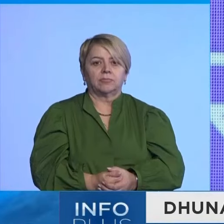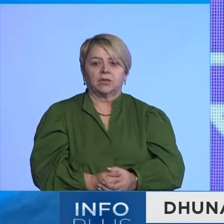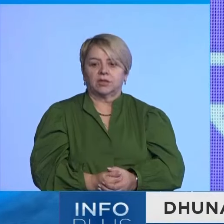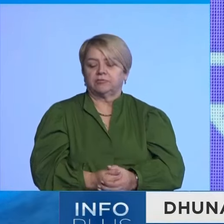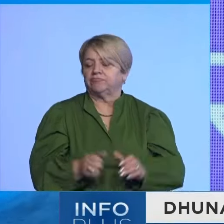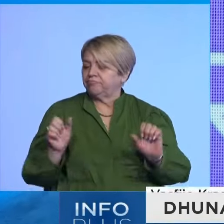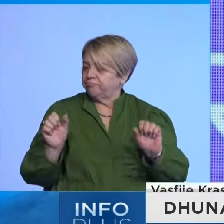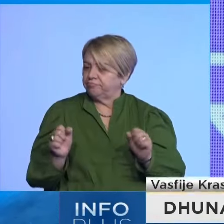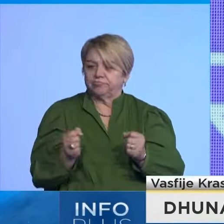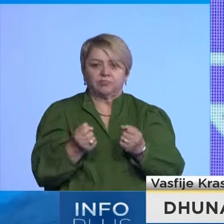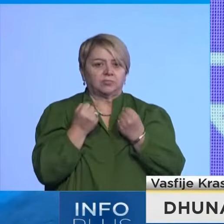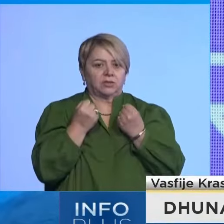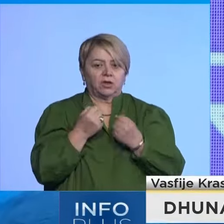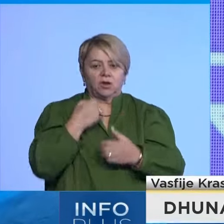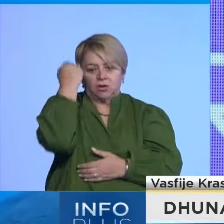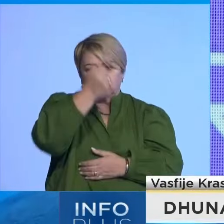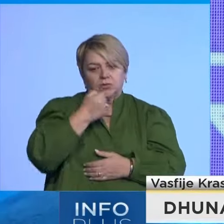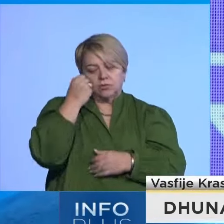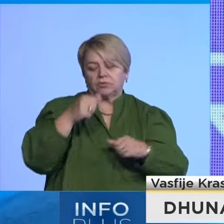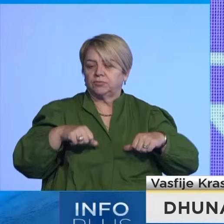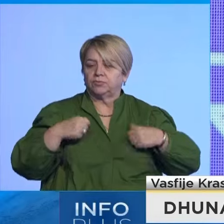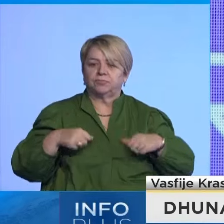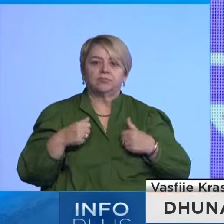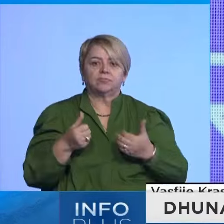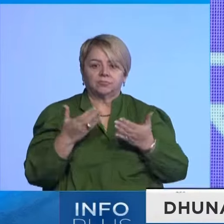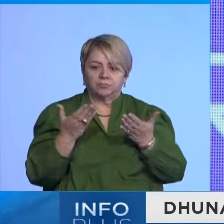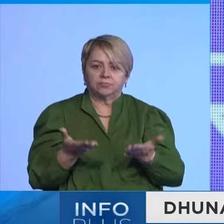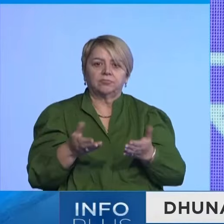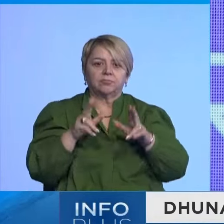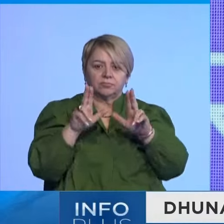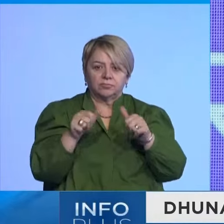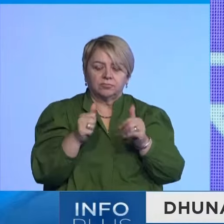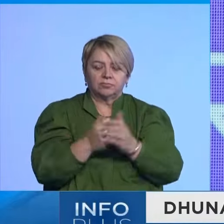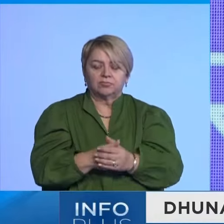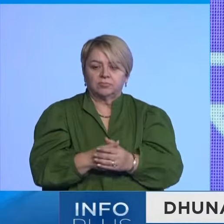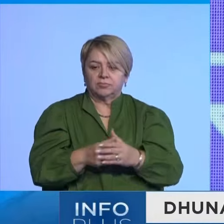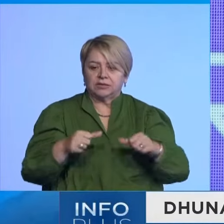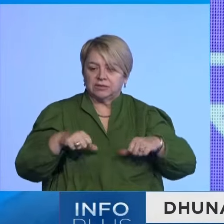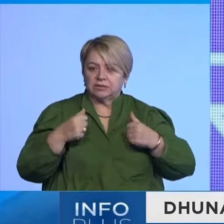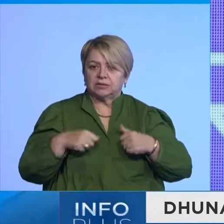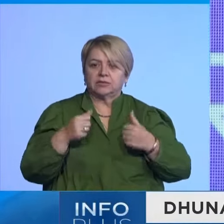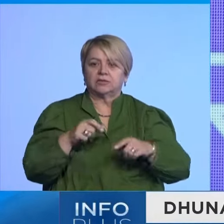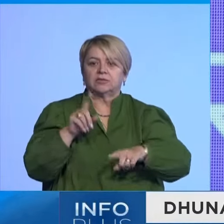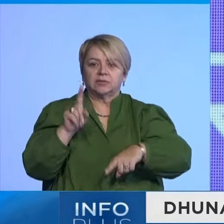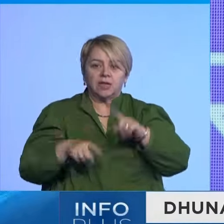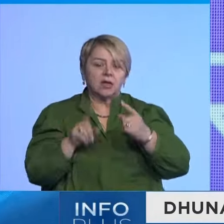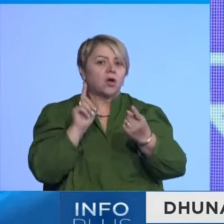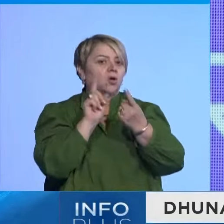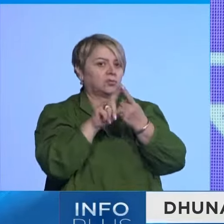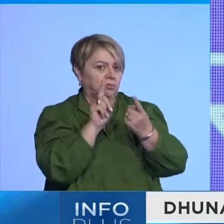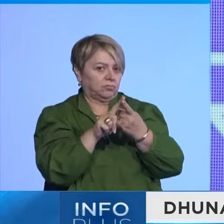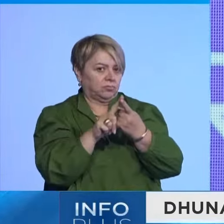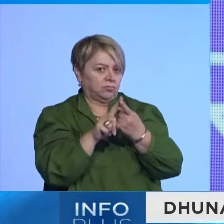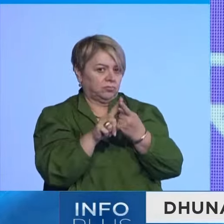Është vështirë me qenë në Kosovë, kur ke të mbjetuar tjerë që më kontaktojnë,